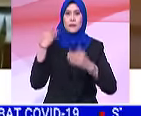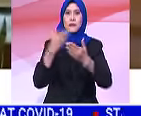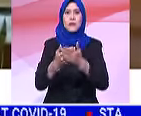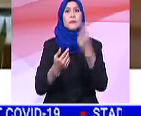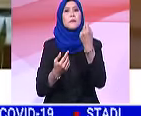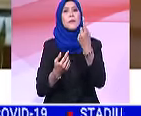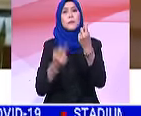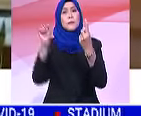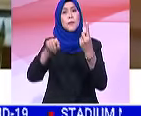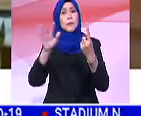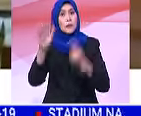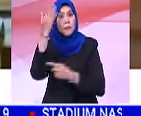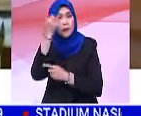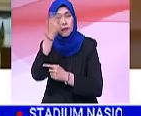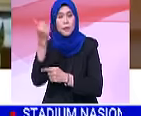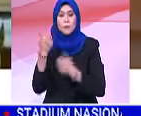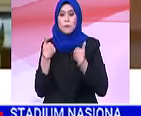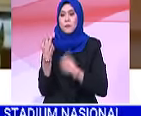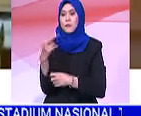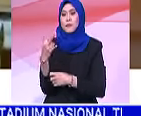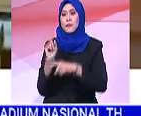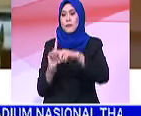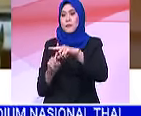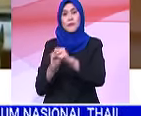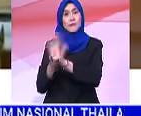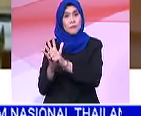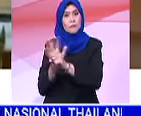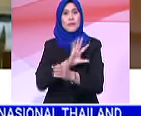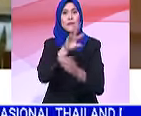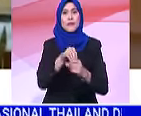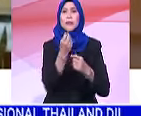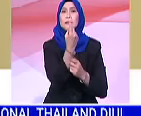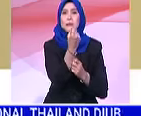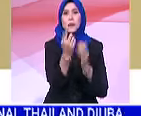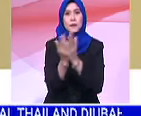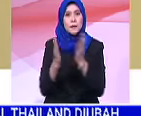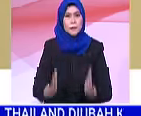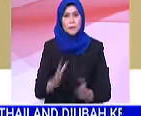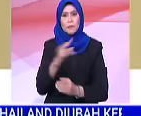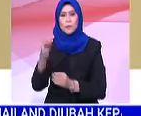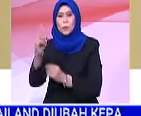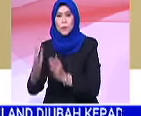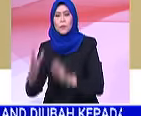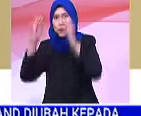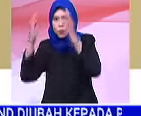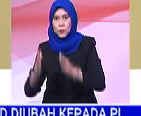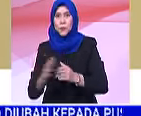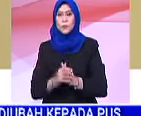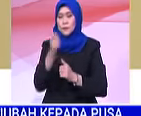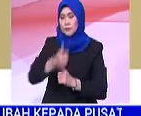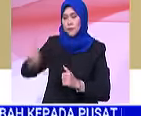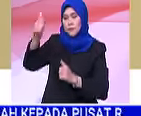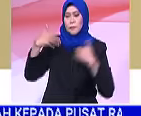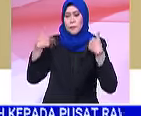Mei. Berikutan terdapat 12 kes positif COVID-19 melibatkan 11 pelajar dan seorang guru. Pengarah Kesihatan